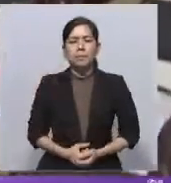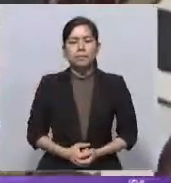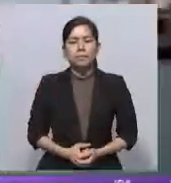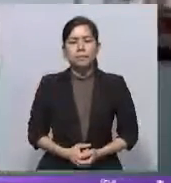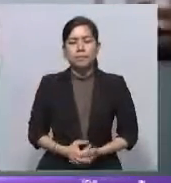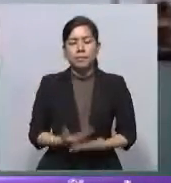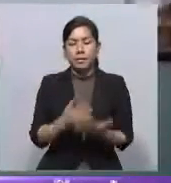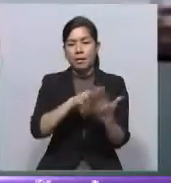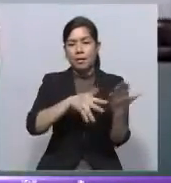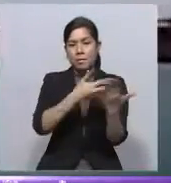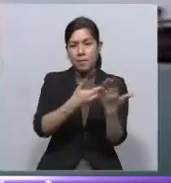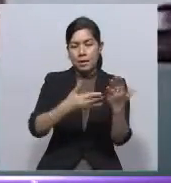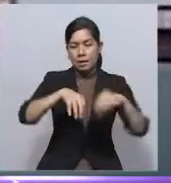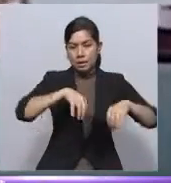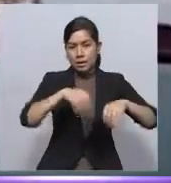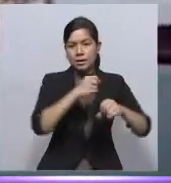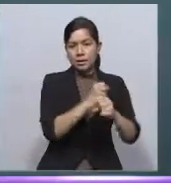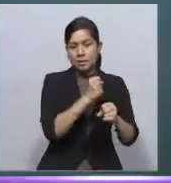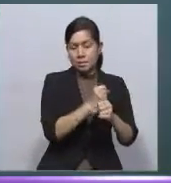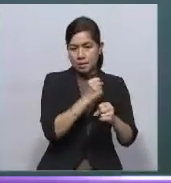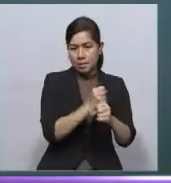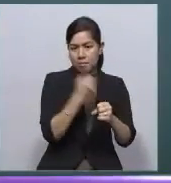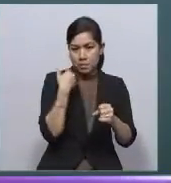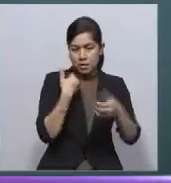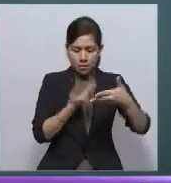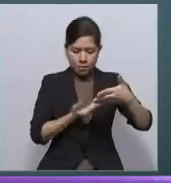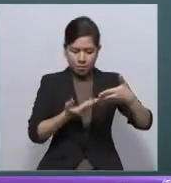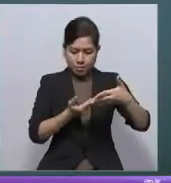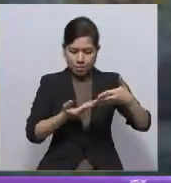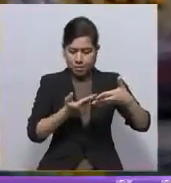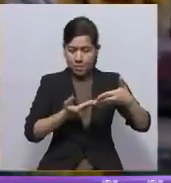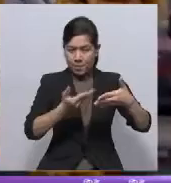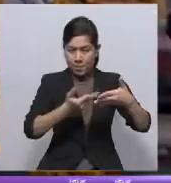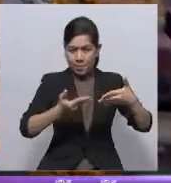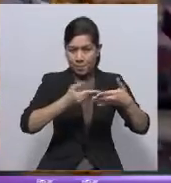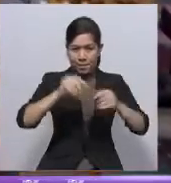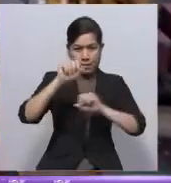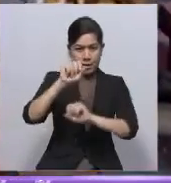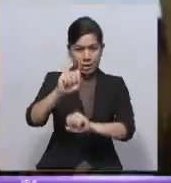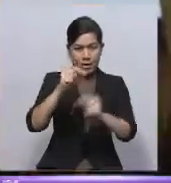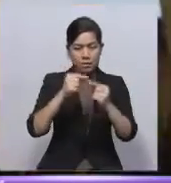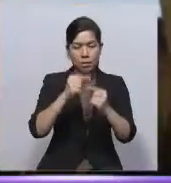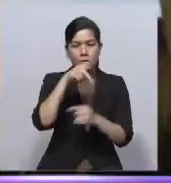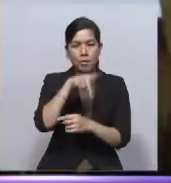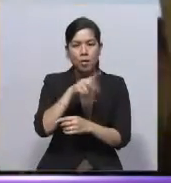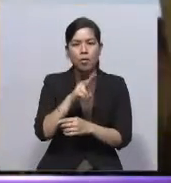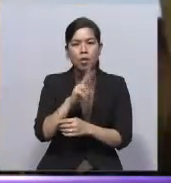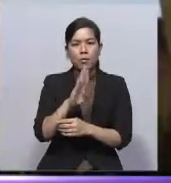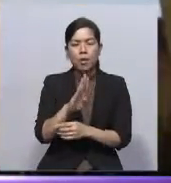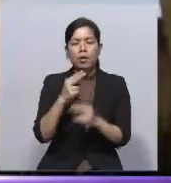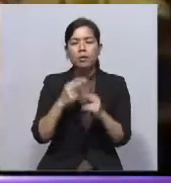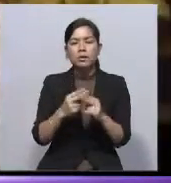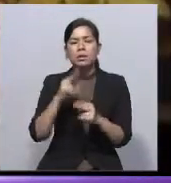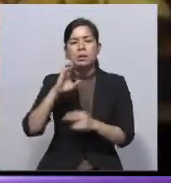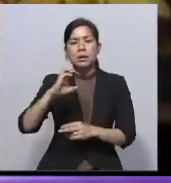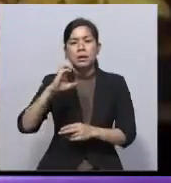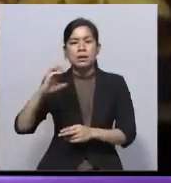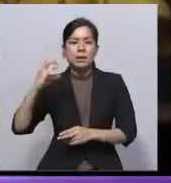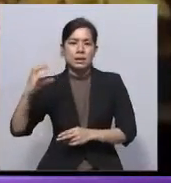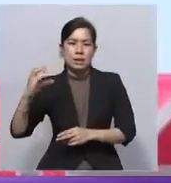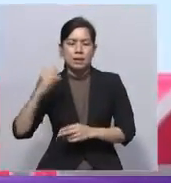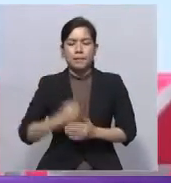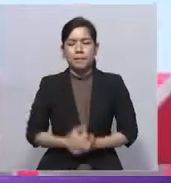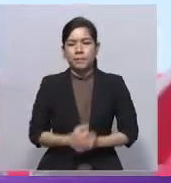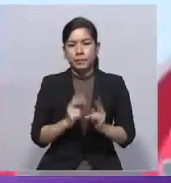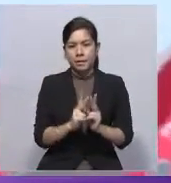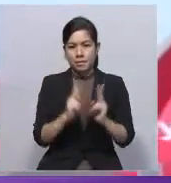สำหรับแผนการดำเนินงานระหว่างการนำไปสู่ขั้นตอนการประกาศใช้พ.ร.บ. EEC อย่างเป็นทางการทางสำนักงานคณะกรรม